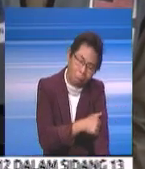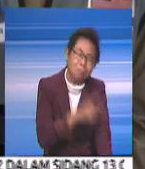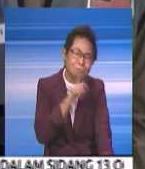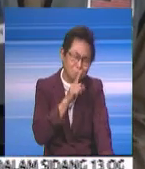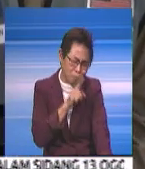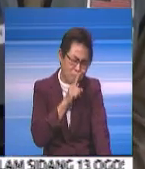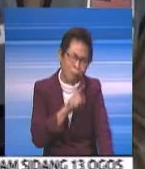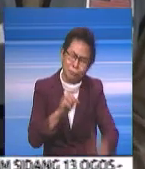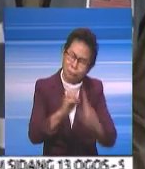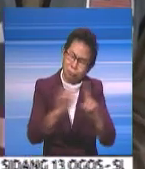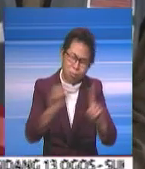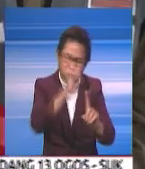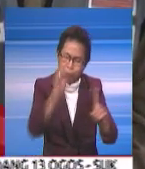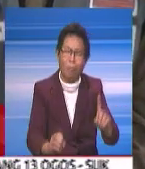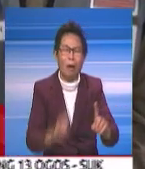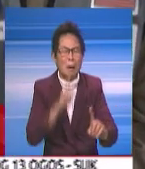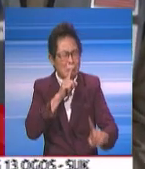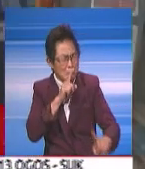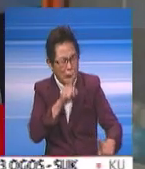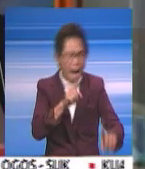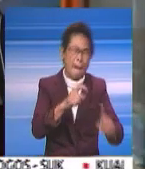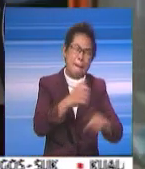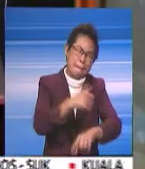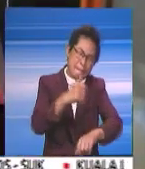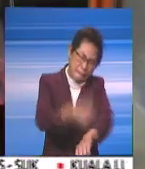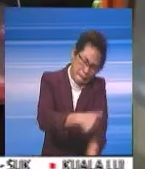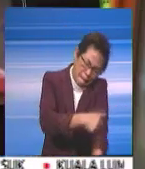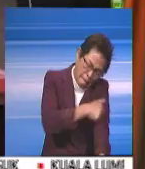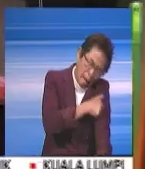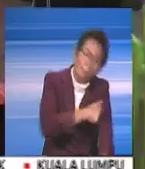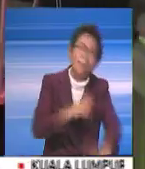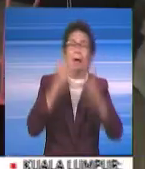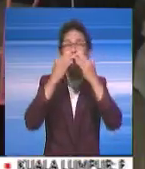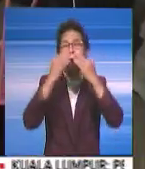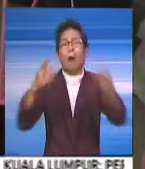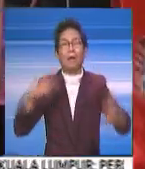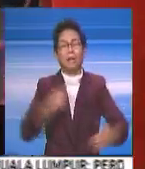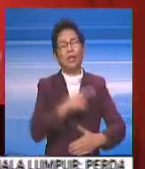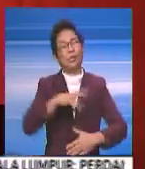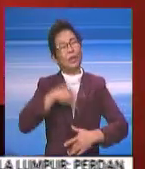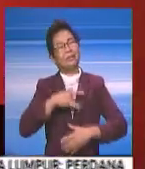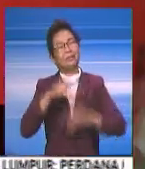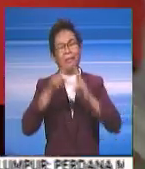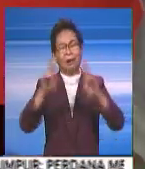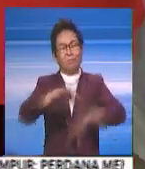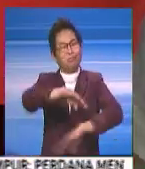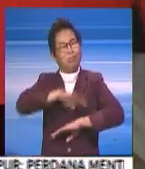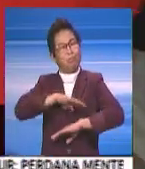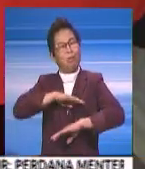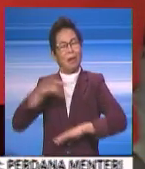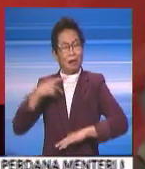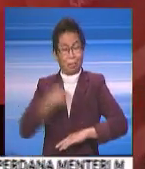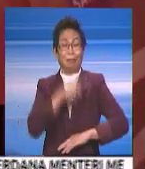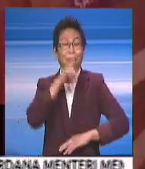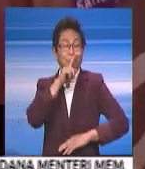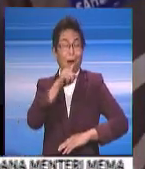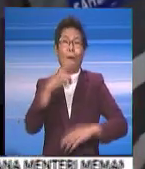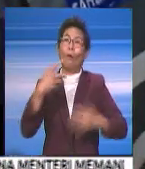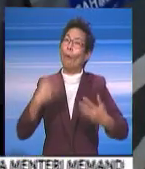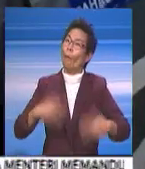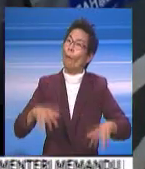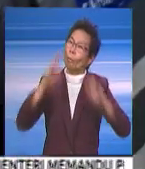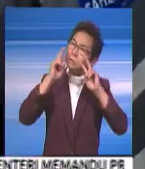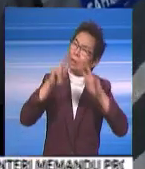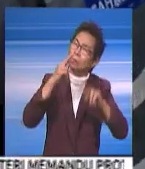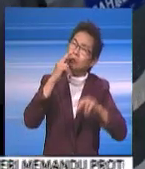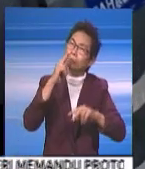Memang fitrahnya penat, tapi memang alhamdulillah Sami rasa sangat berpuas hati dan Sami sebenarnya sangat terharu bila tengok